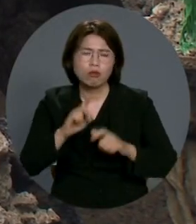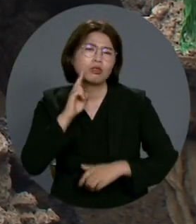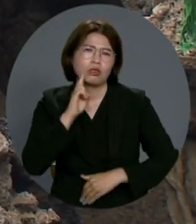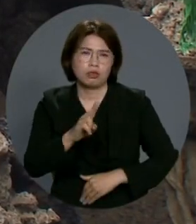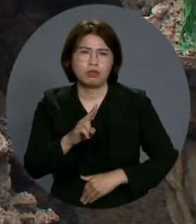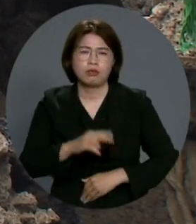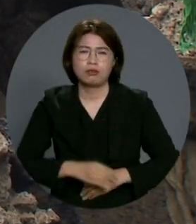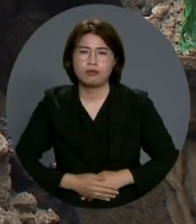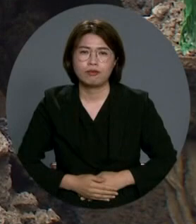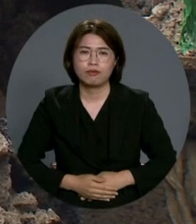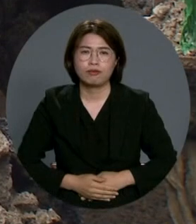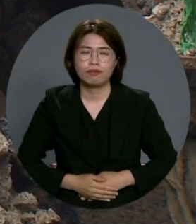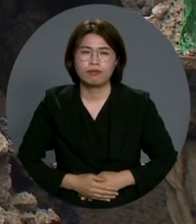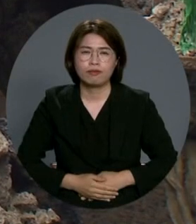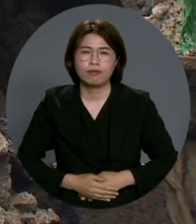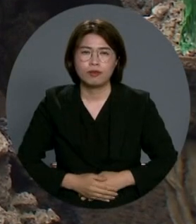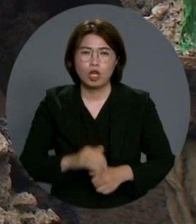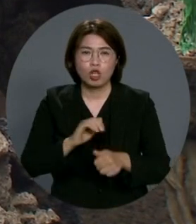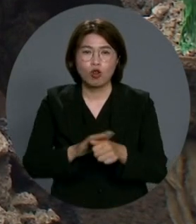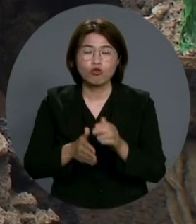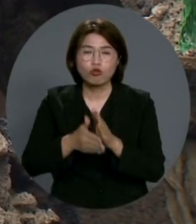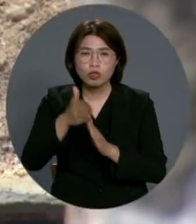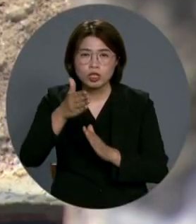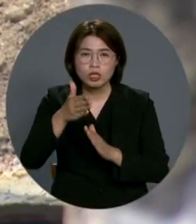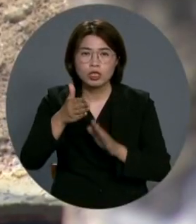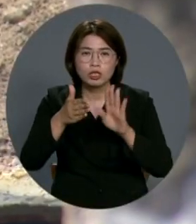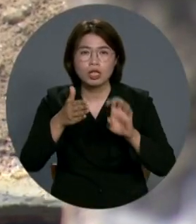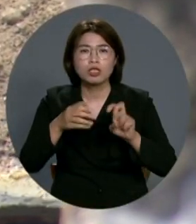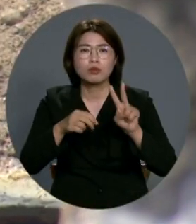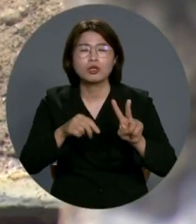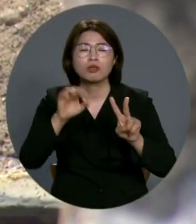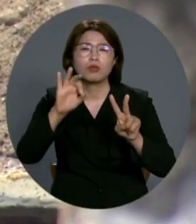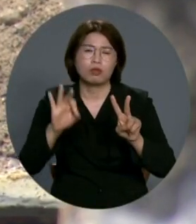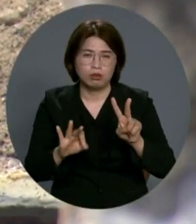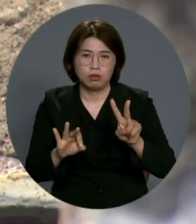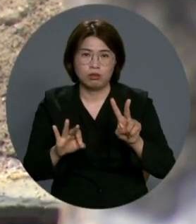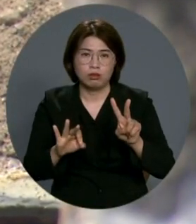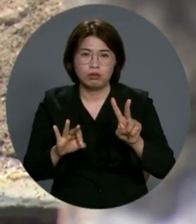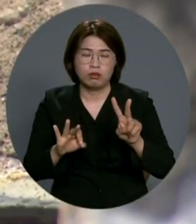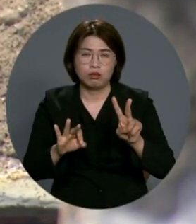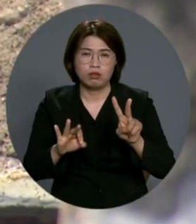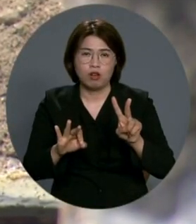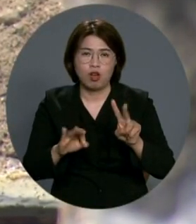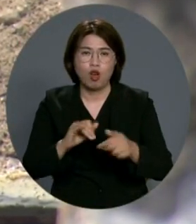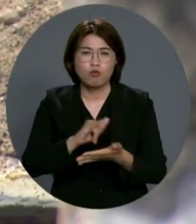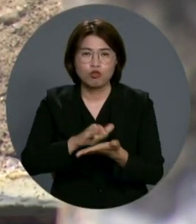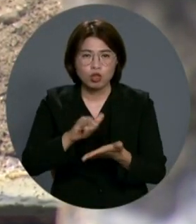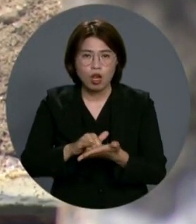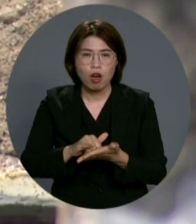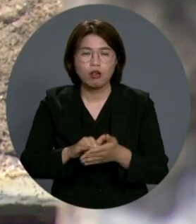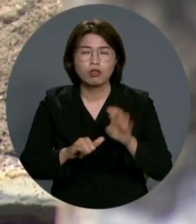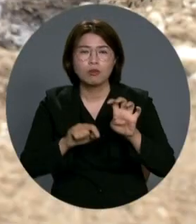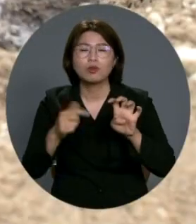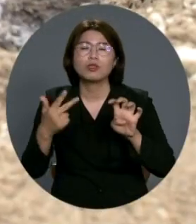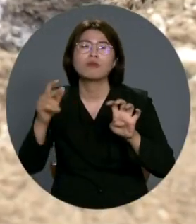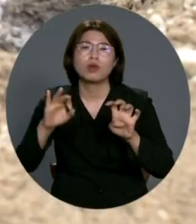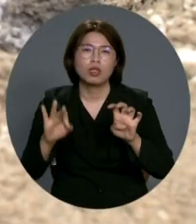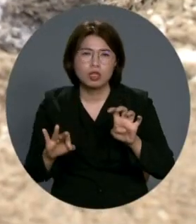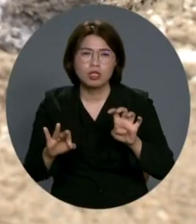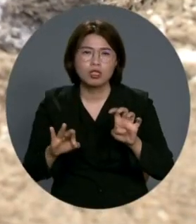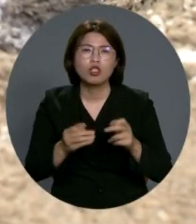심각합니다 경주시의 경우 42.9%나 되고 문경시 40.7%